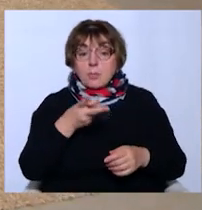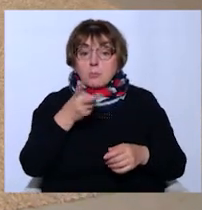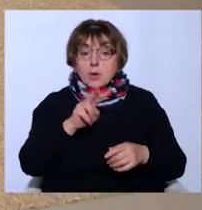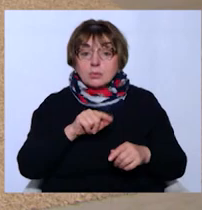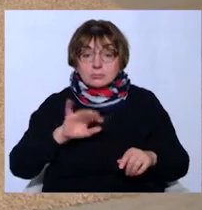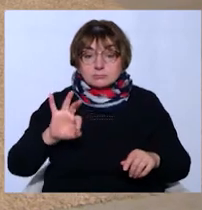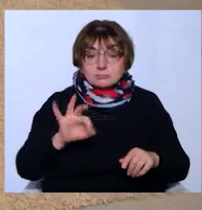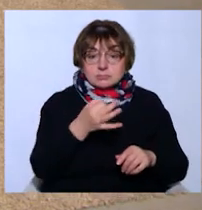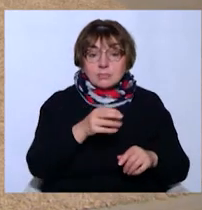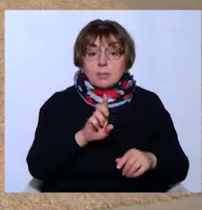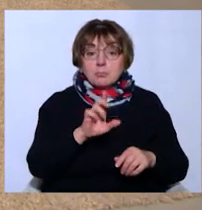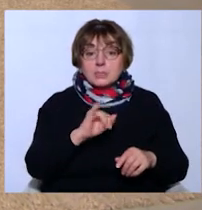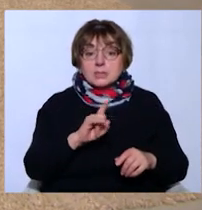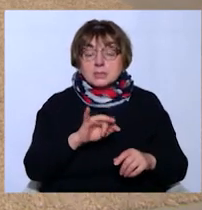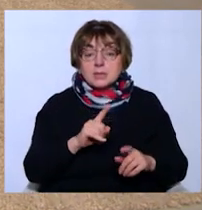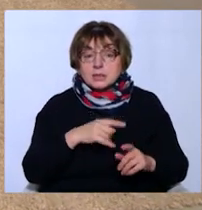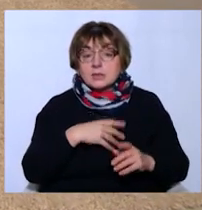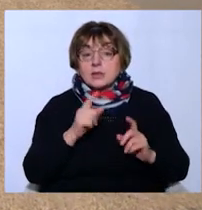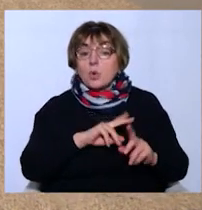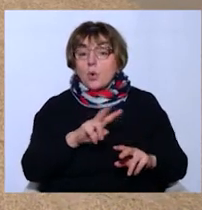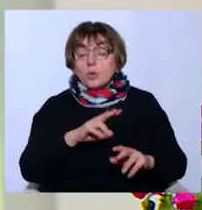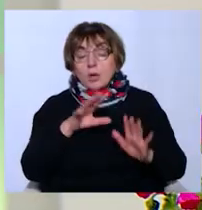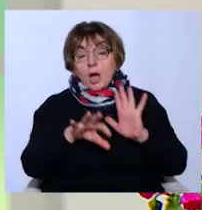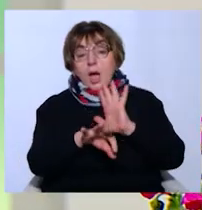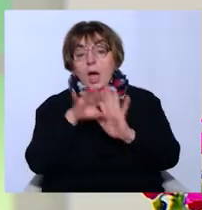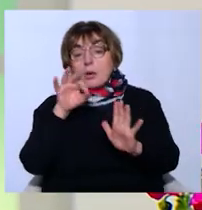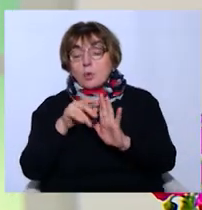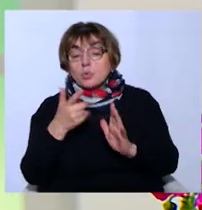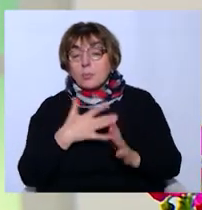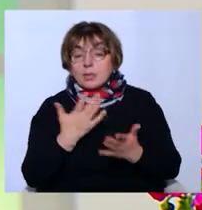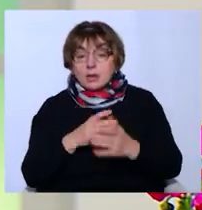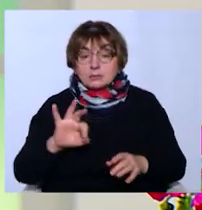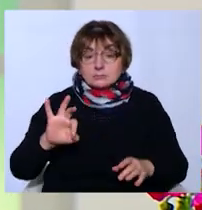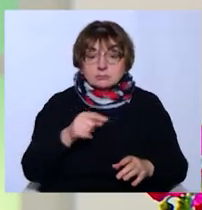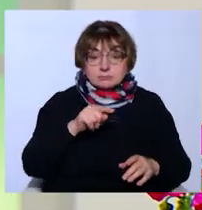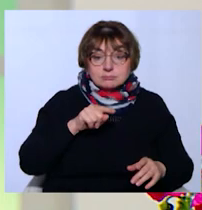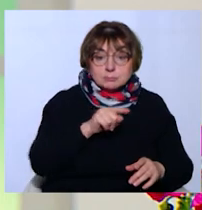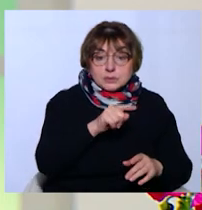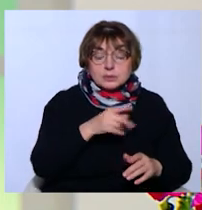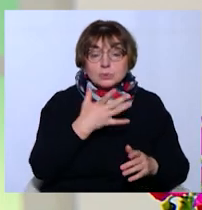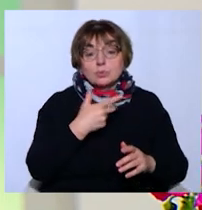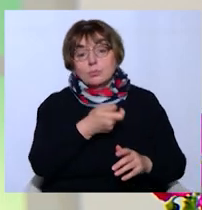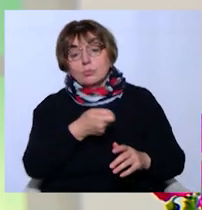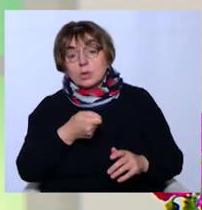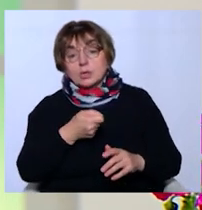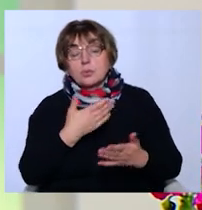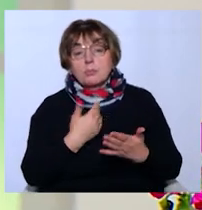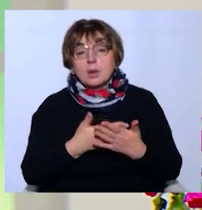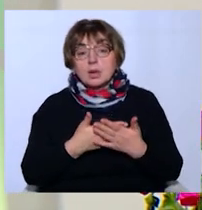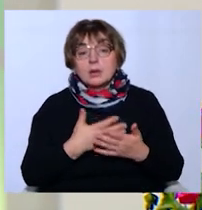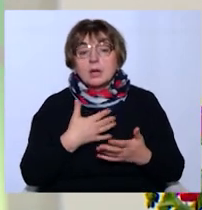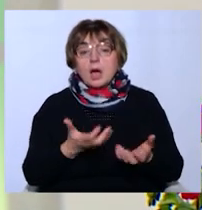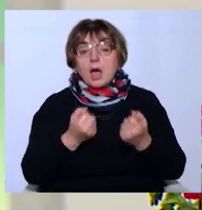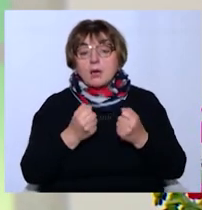დაგისახელებთ სხვადასხვა მოძრაობას და მოდით ჩვენ ერთად ამოვიცნოთ ის, ბიძგი იქნება თუ მოქაჩვა. აი მაგალითად,